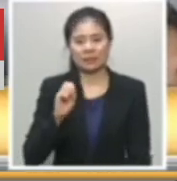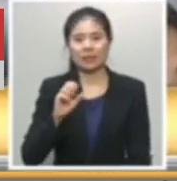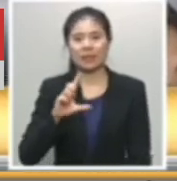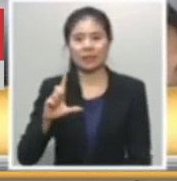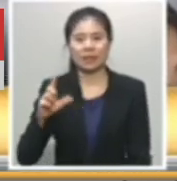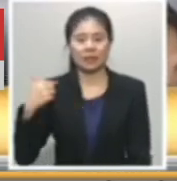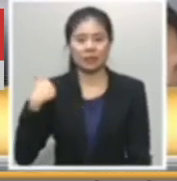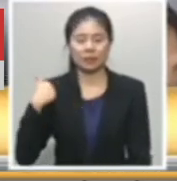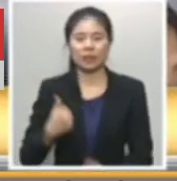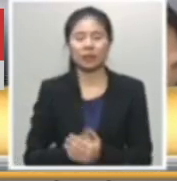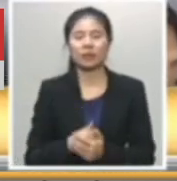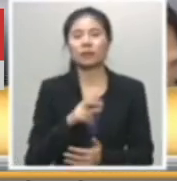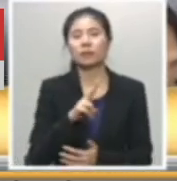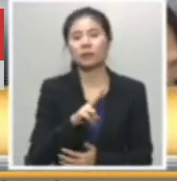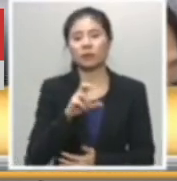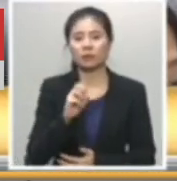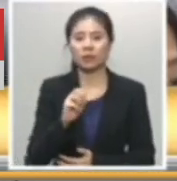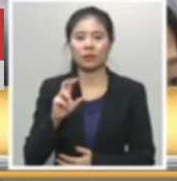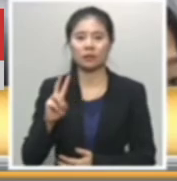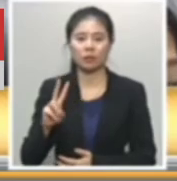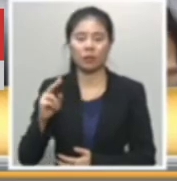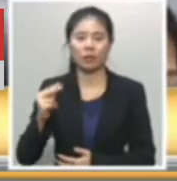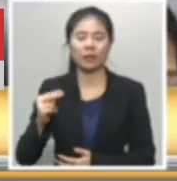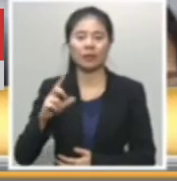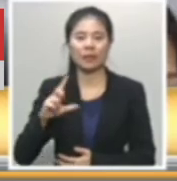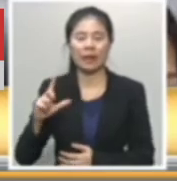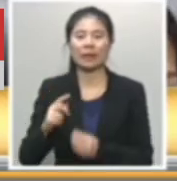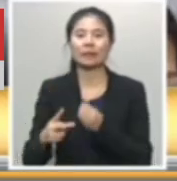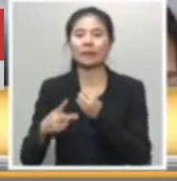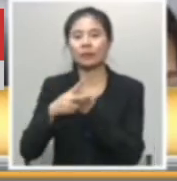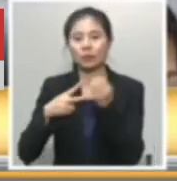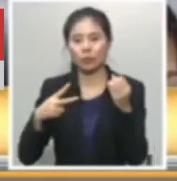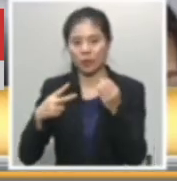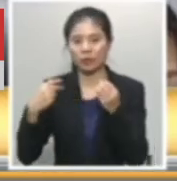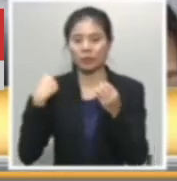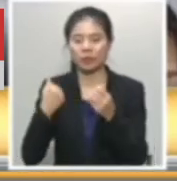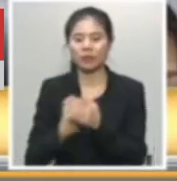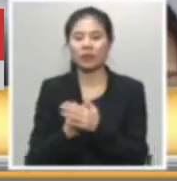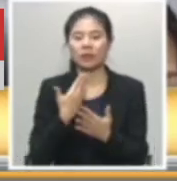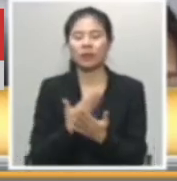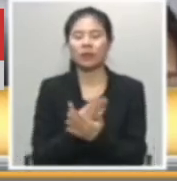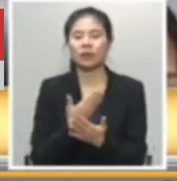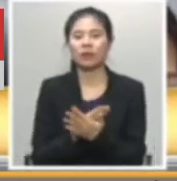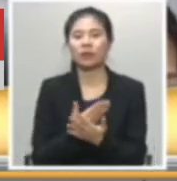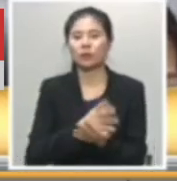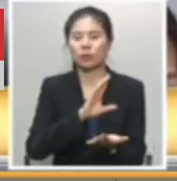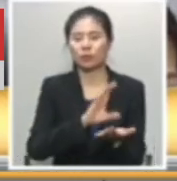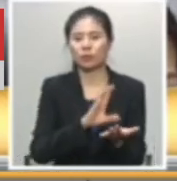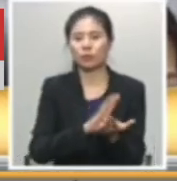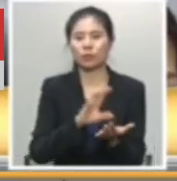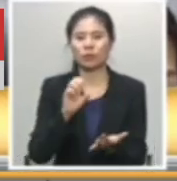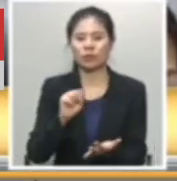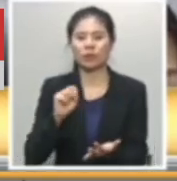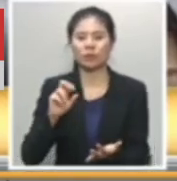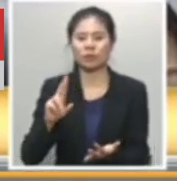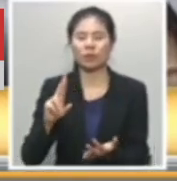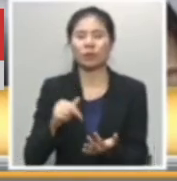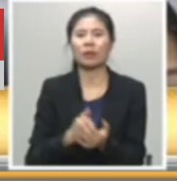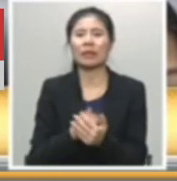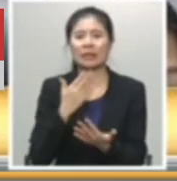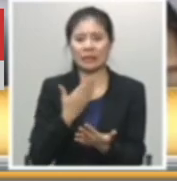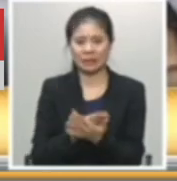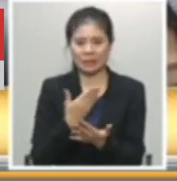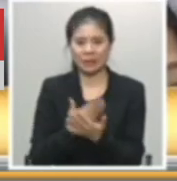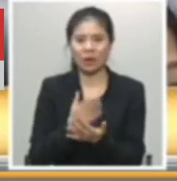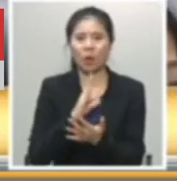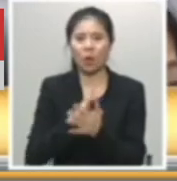ณ 220,000 ล้านเหรียญสหรัฐต้องขอเรียนว่าทุนสำรองระหว่างประเทศนั้นไม่ใช่เงินของรัฐบาล